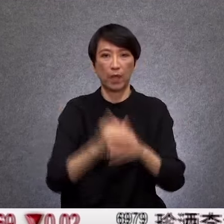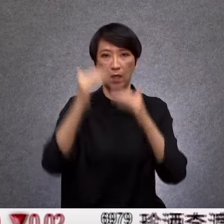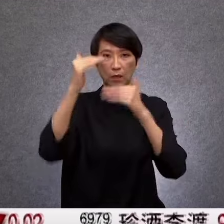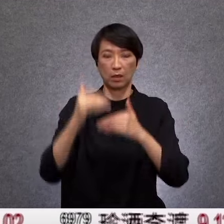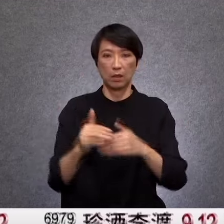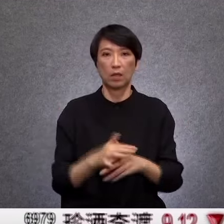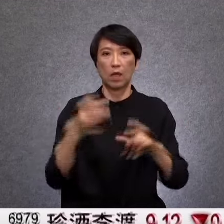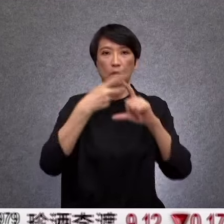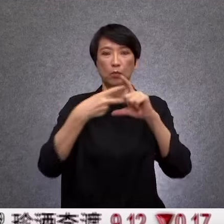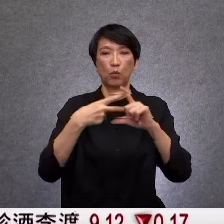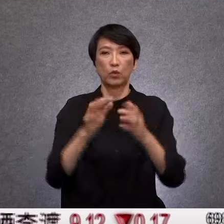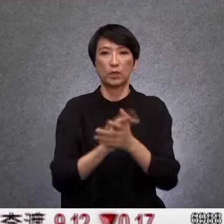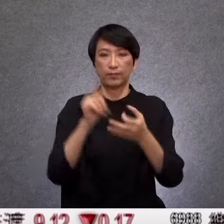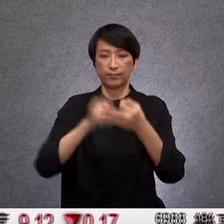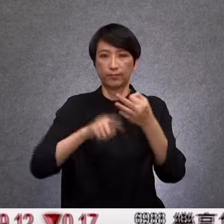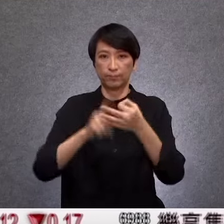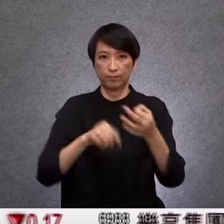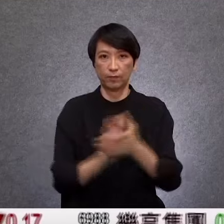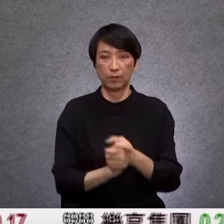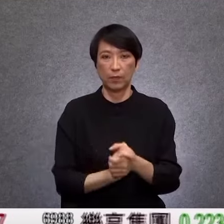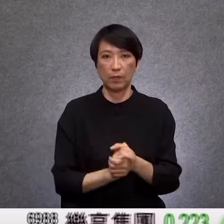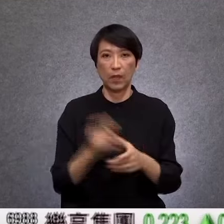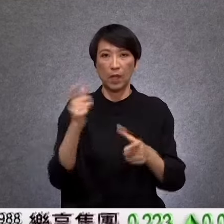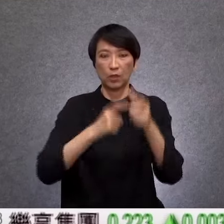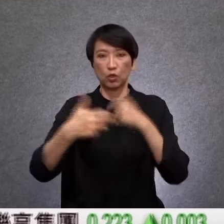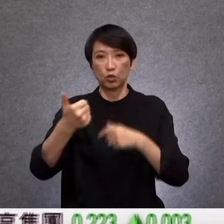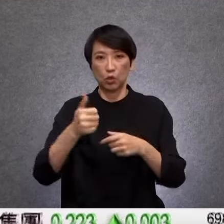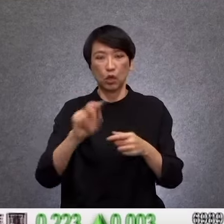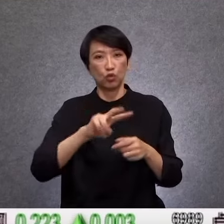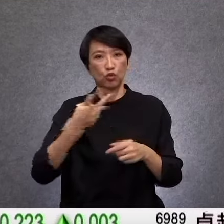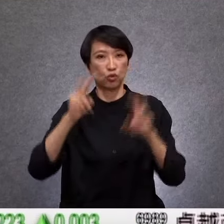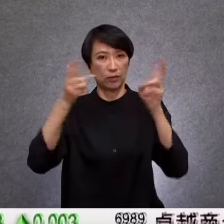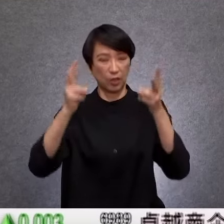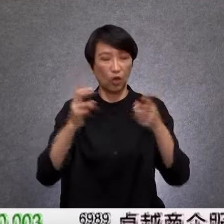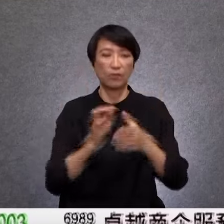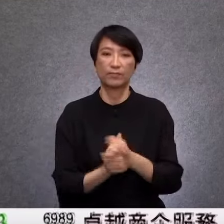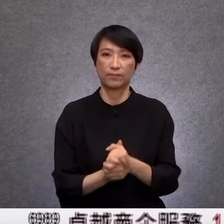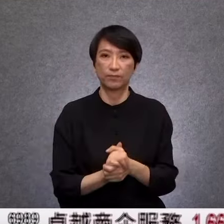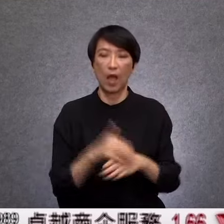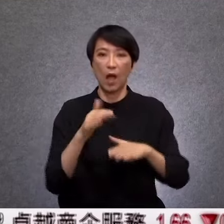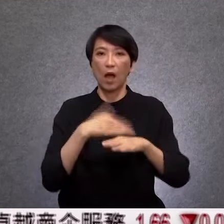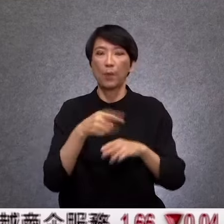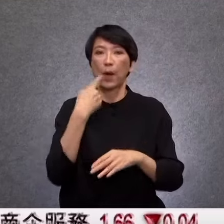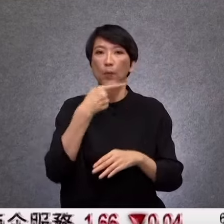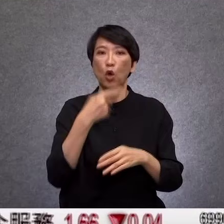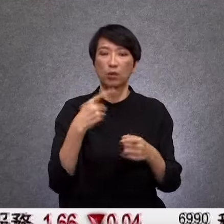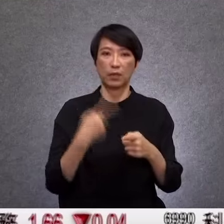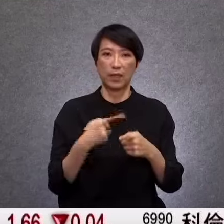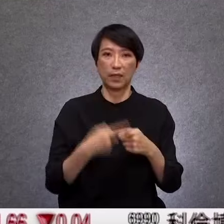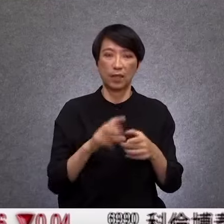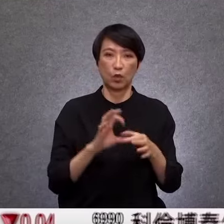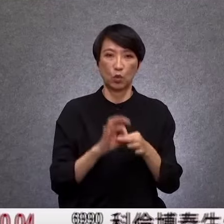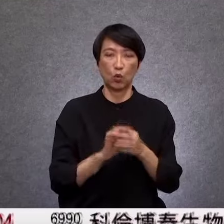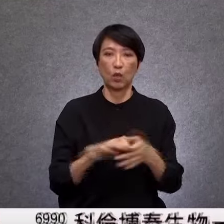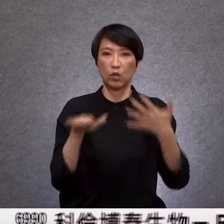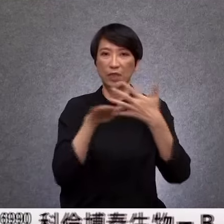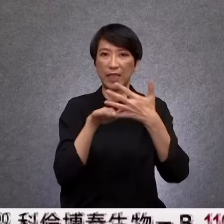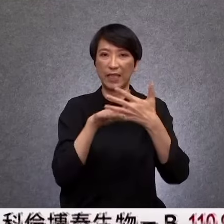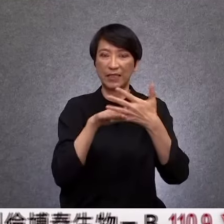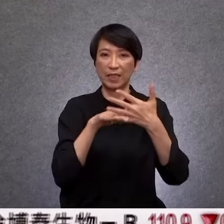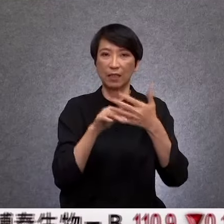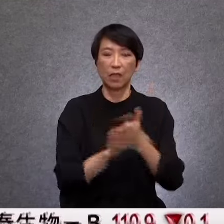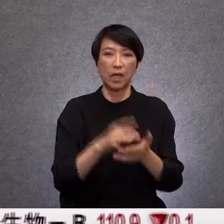嘅。 好，咁跟住有無線電視嘅劉俊旭。 司長啊，我哋轉下第二個話題啊。 好啊。 頭先